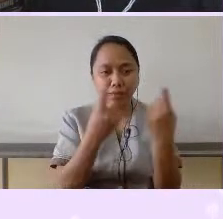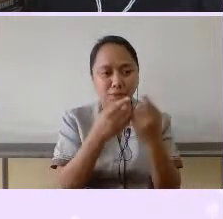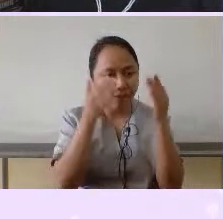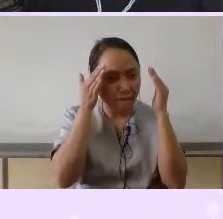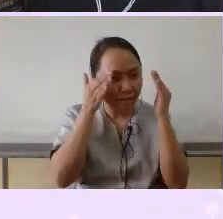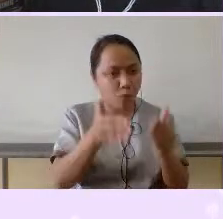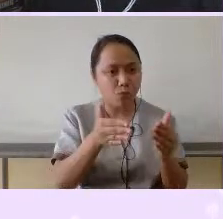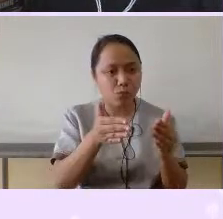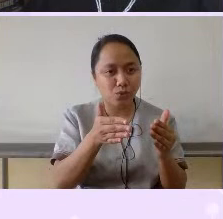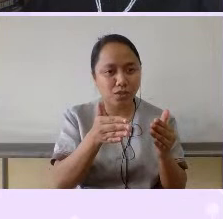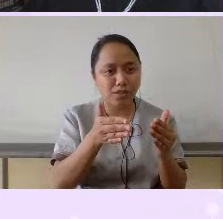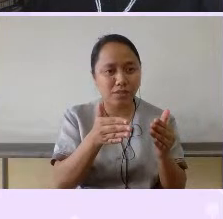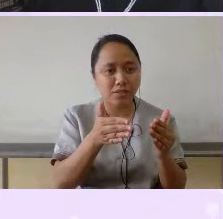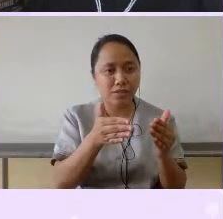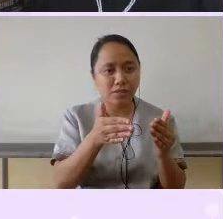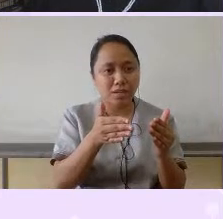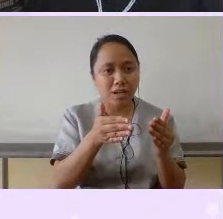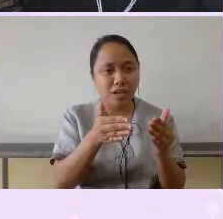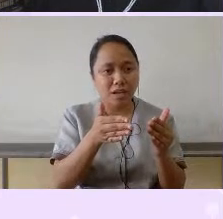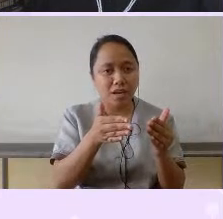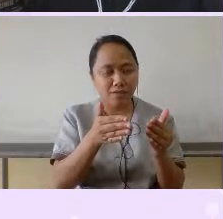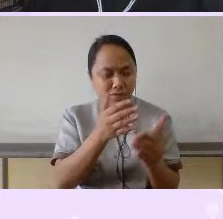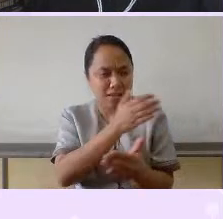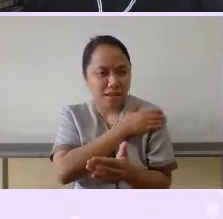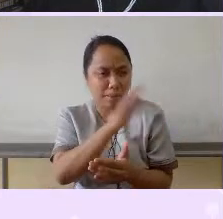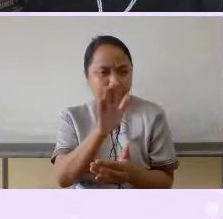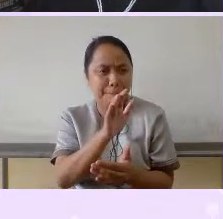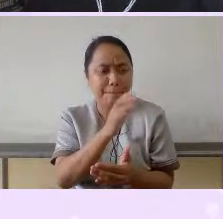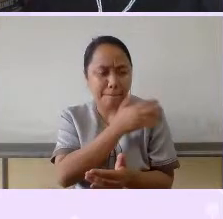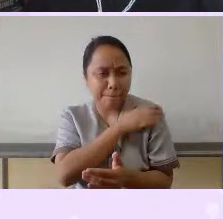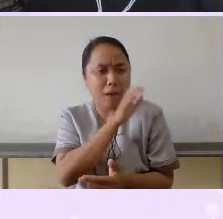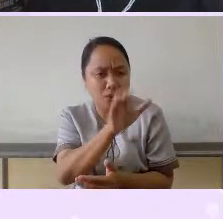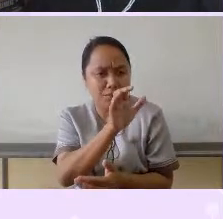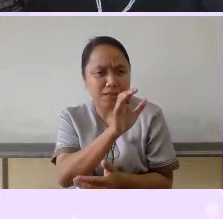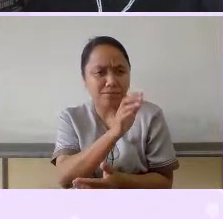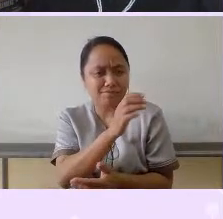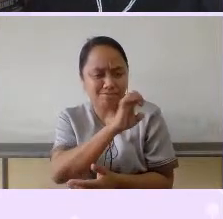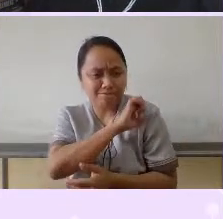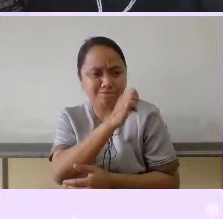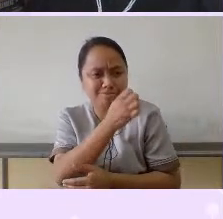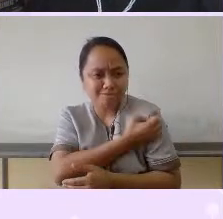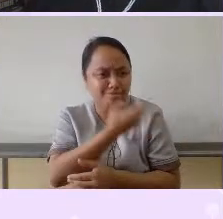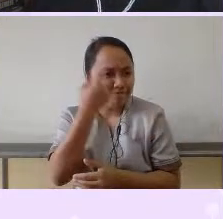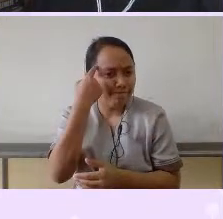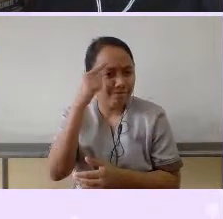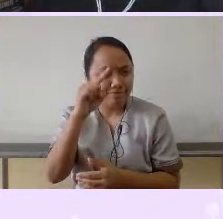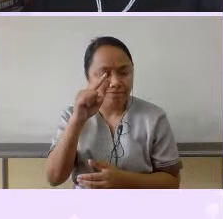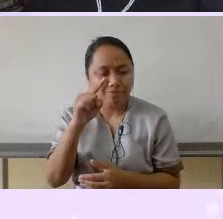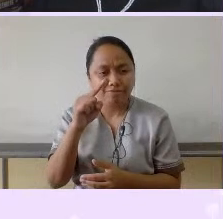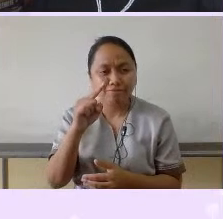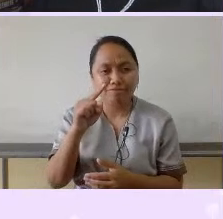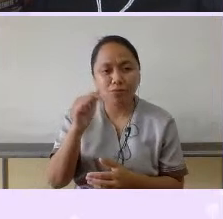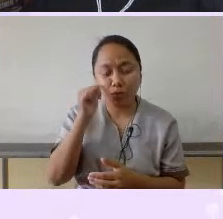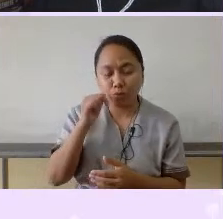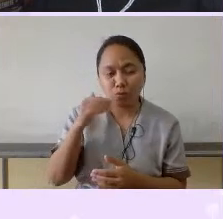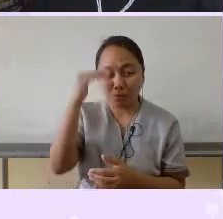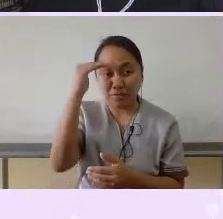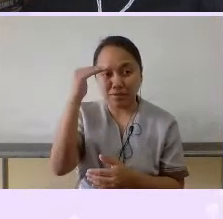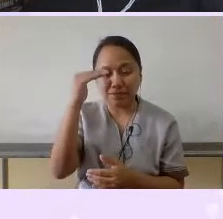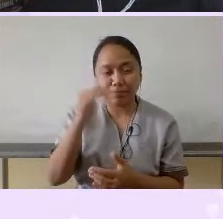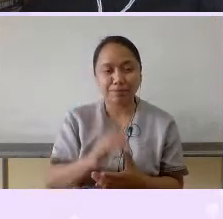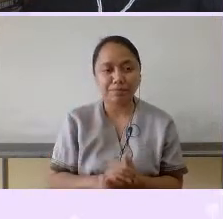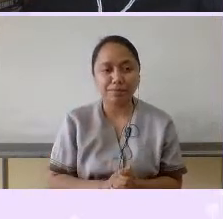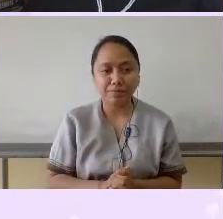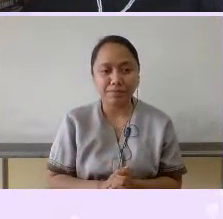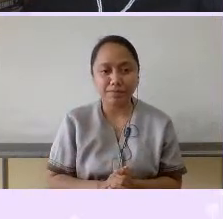ay ang empowerment of rural women. So, as a backgrounder, ang ating pong